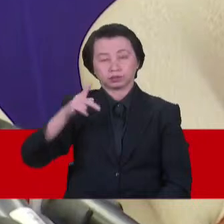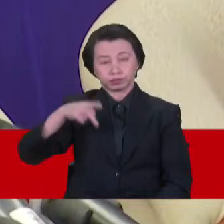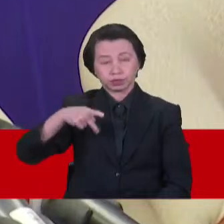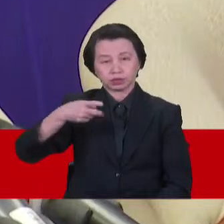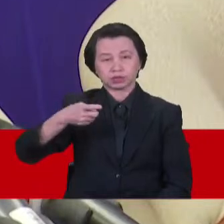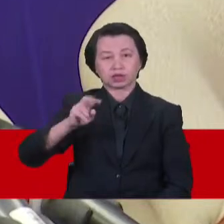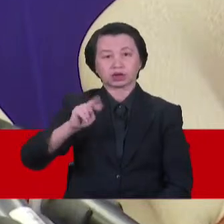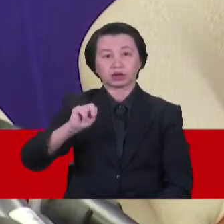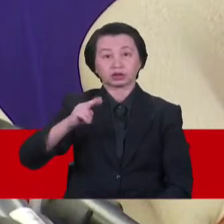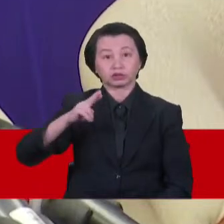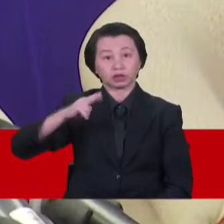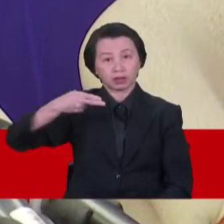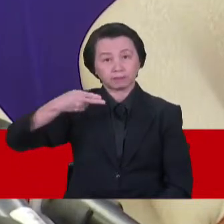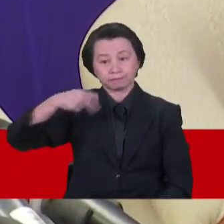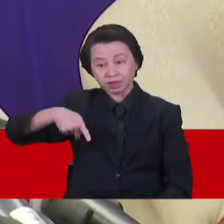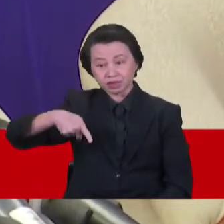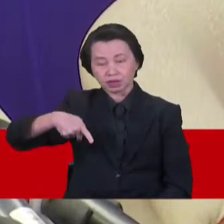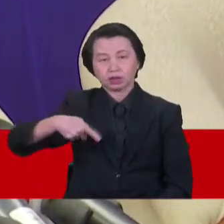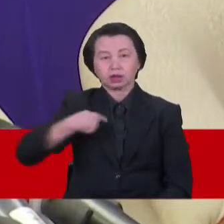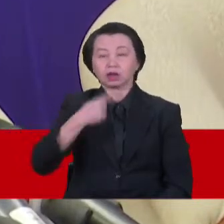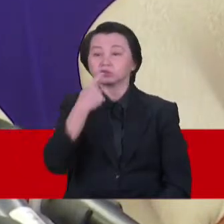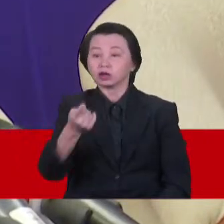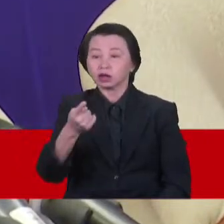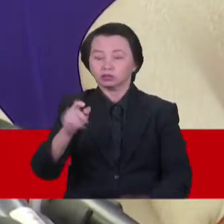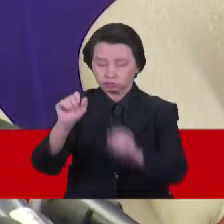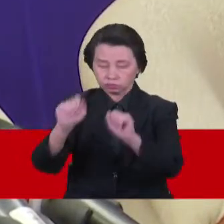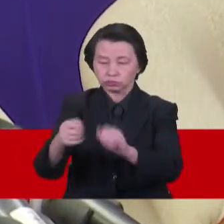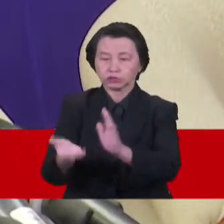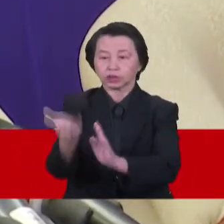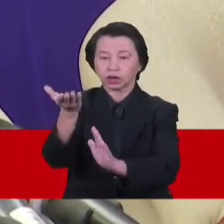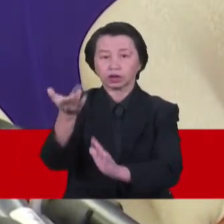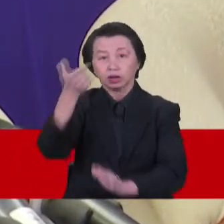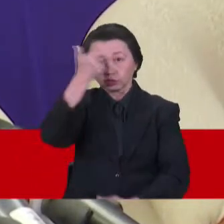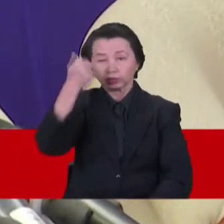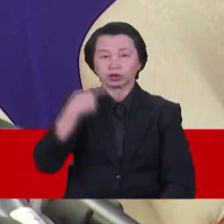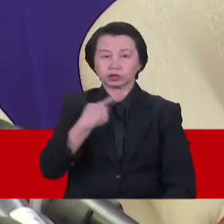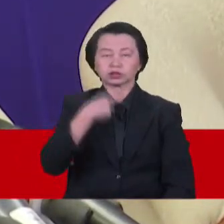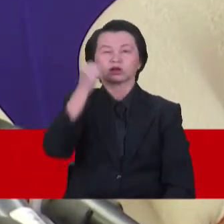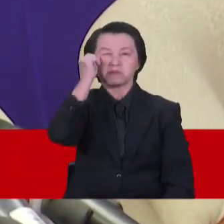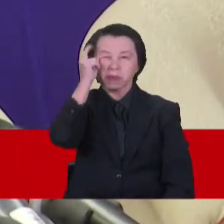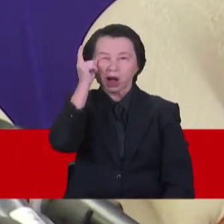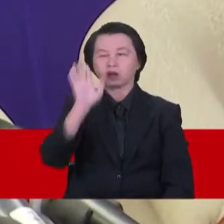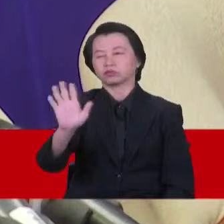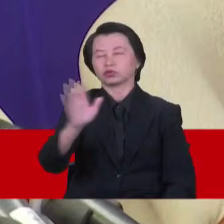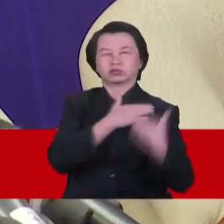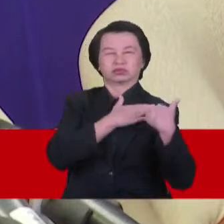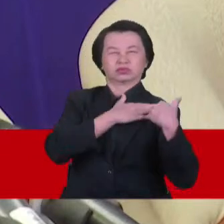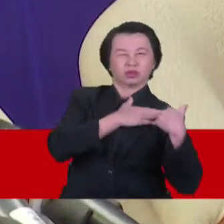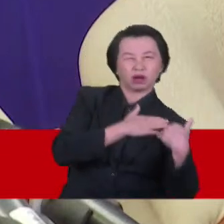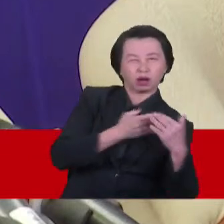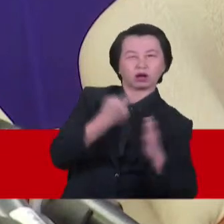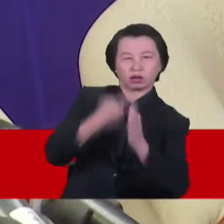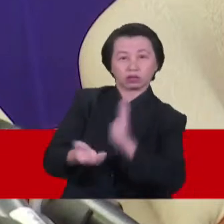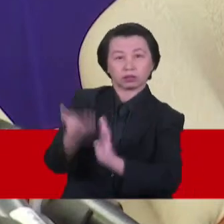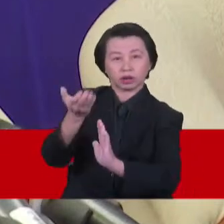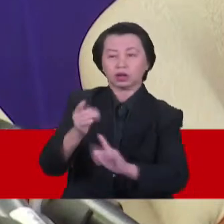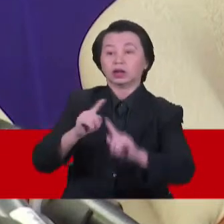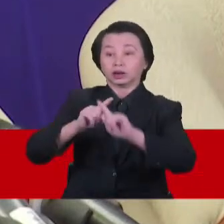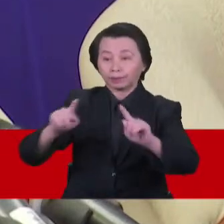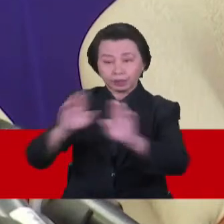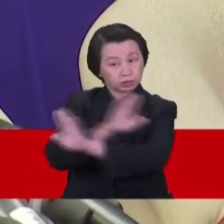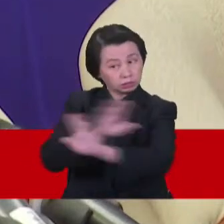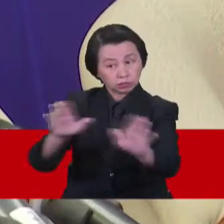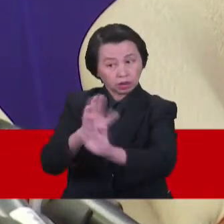kepada mereka bolehlah naik sebab kita faham kenaikan kos dan sebagainya, tapi jangan naik